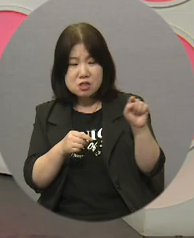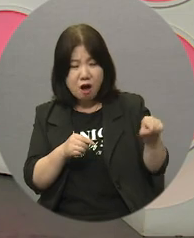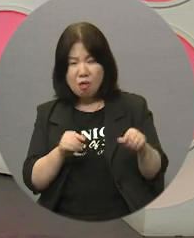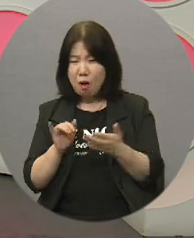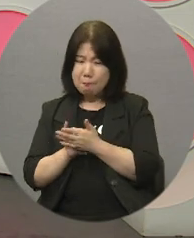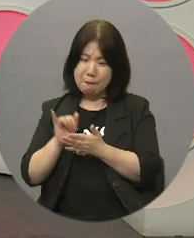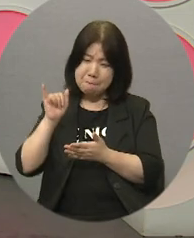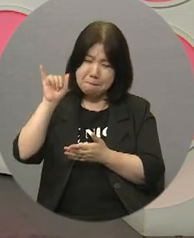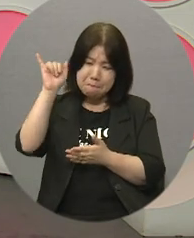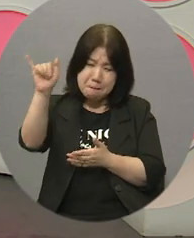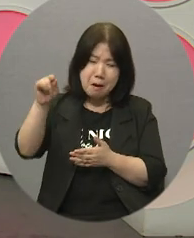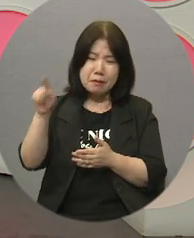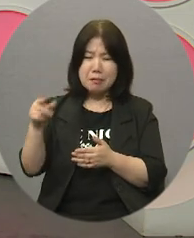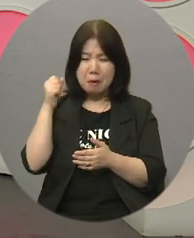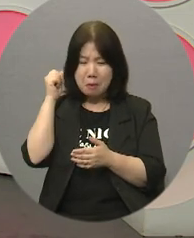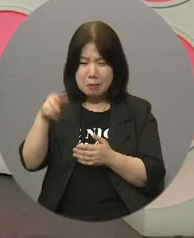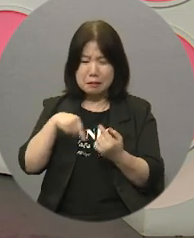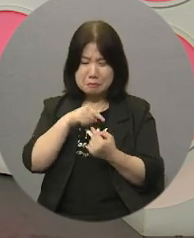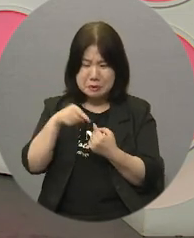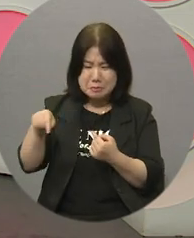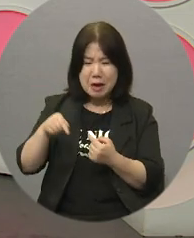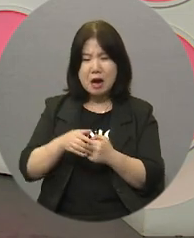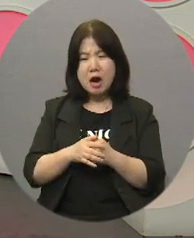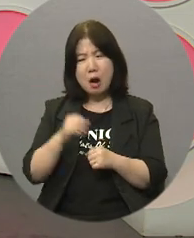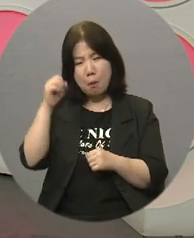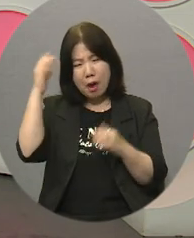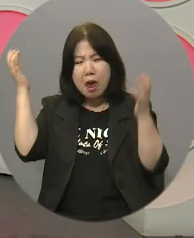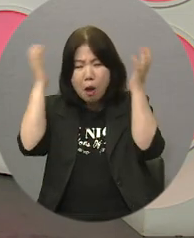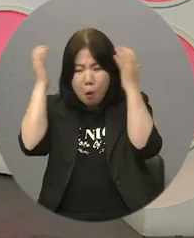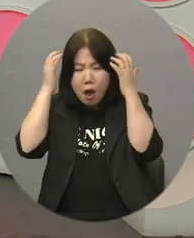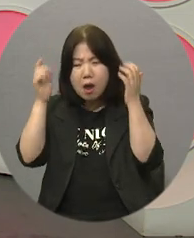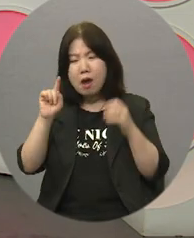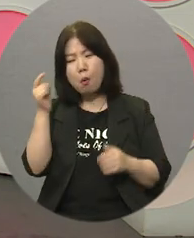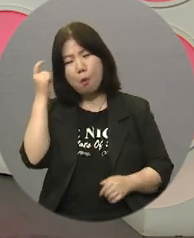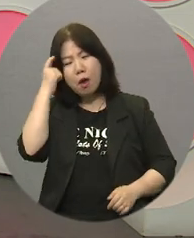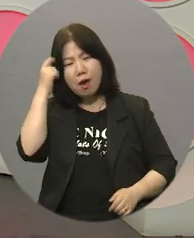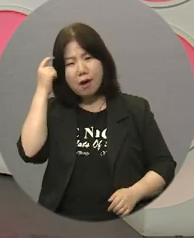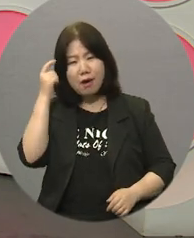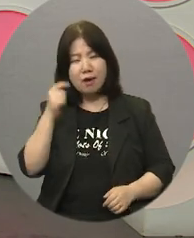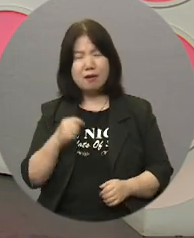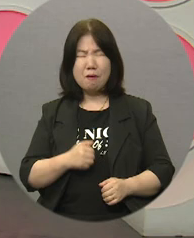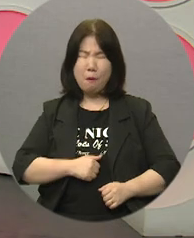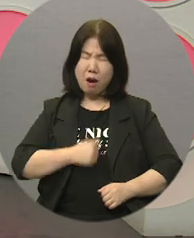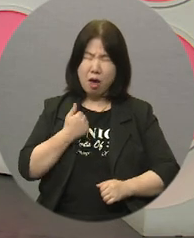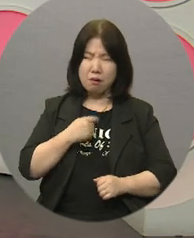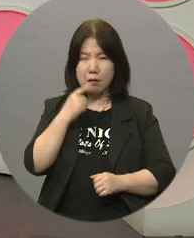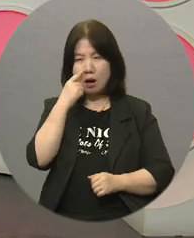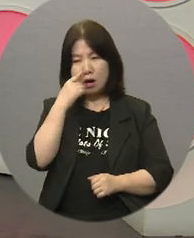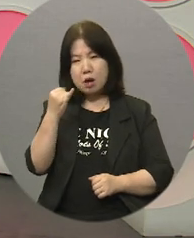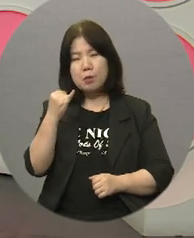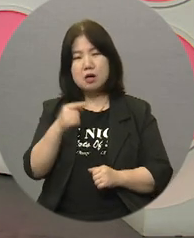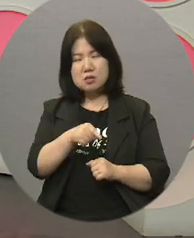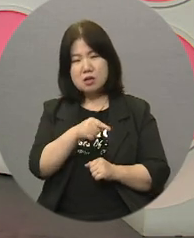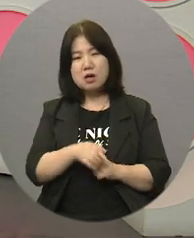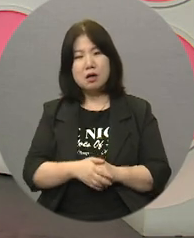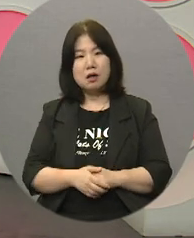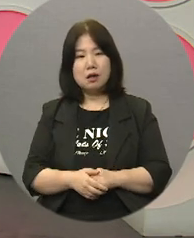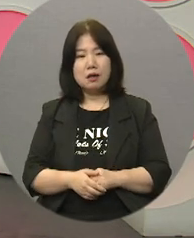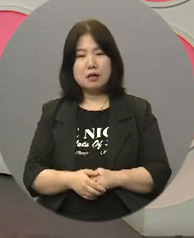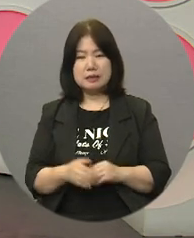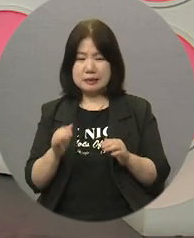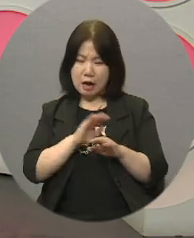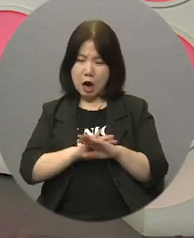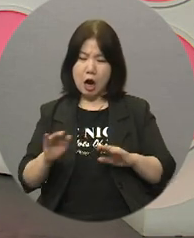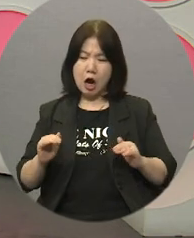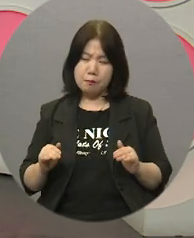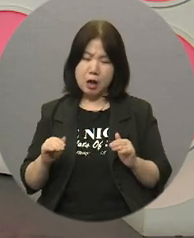그까지 가가지고 그거 하려고까지 갔냐. 어, 왜 그까지 가서 센 고생을 하냐. 그러게. 좋은 데도 많은데 우리 내 딸을 그렇게 해놨더니